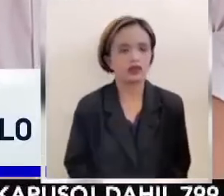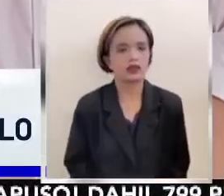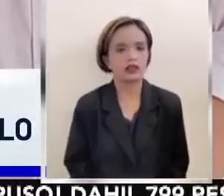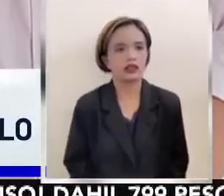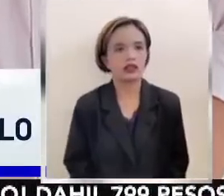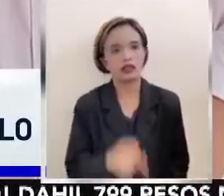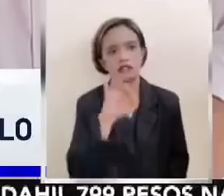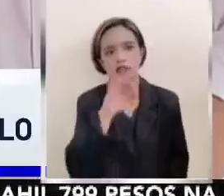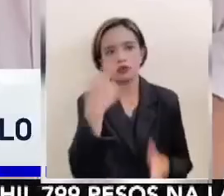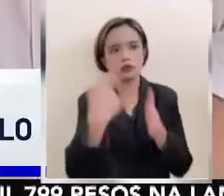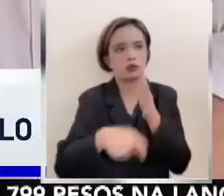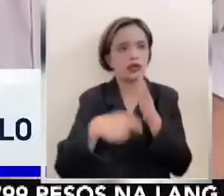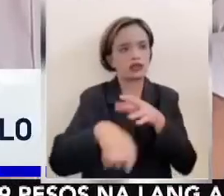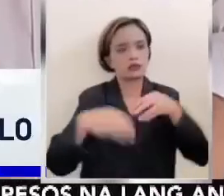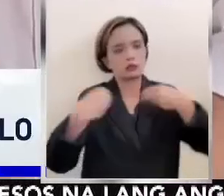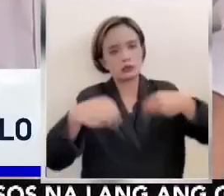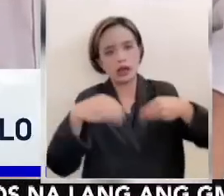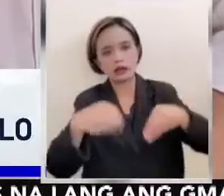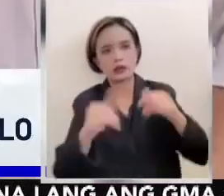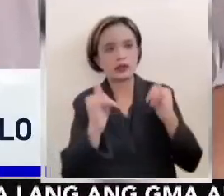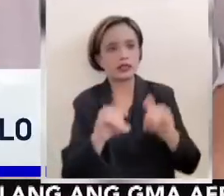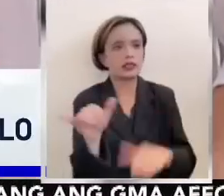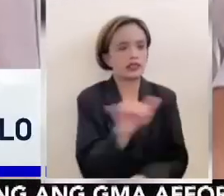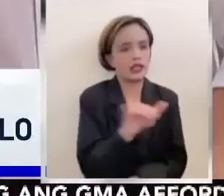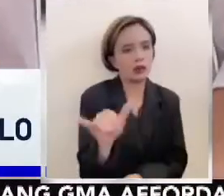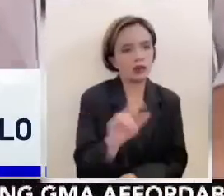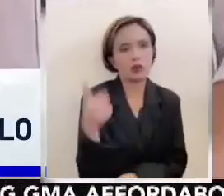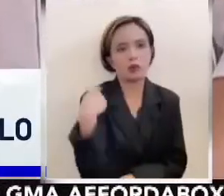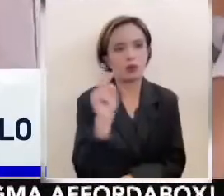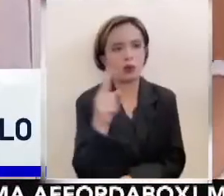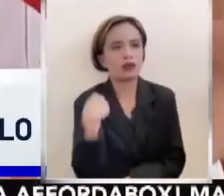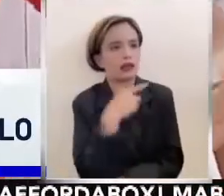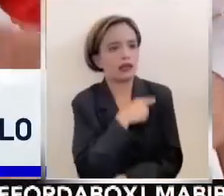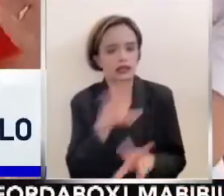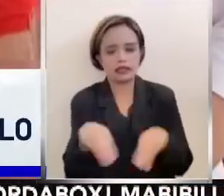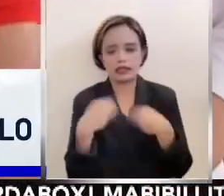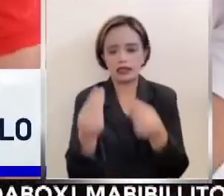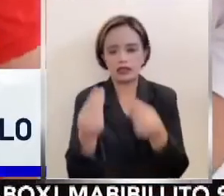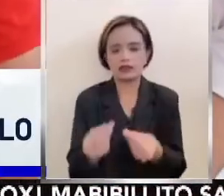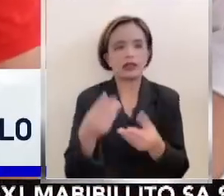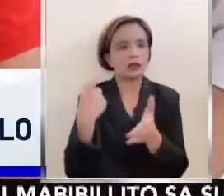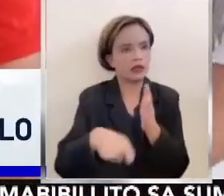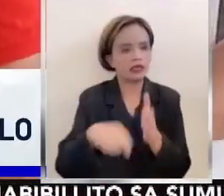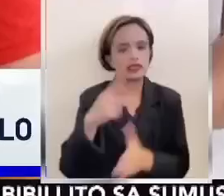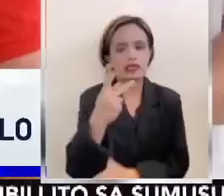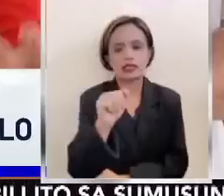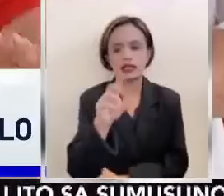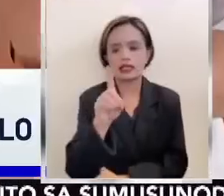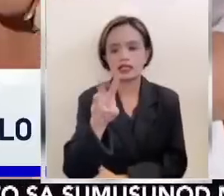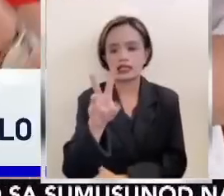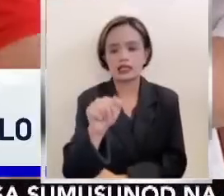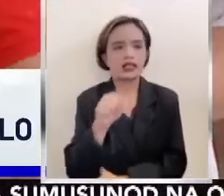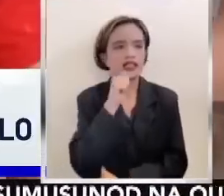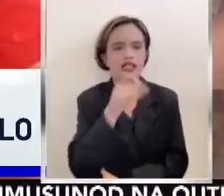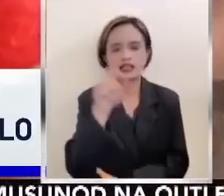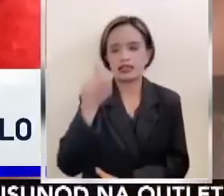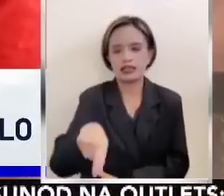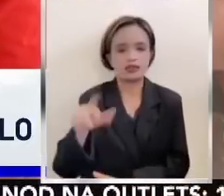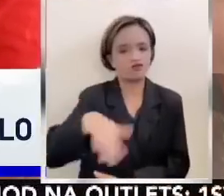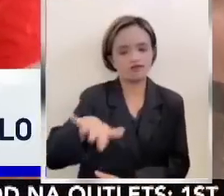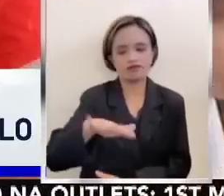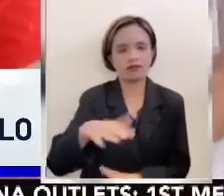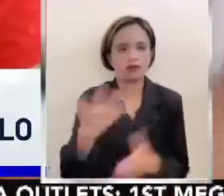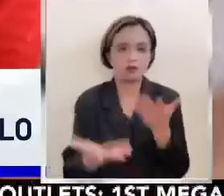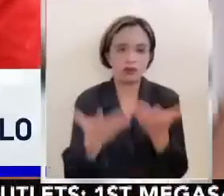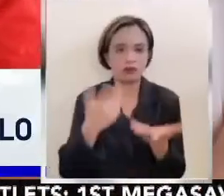the markets are the same as what we can give in the kadiwa, then we don't need the kadiwa anymore. Maybe just for